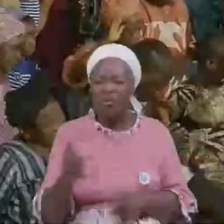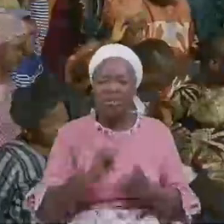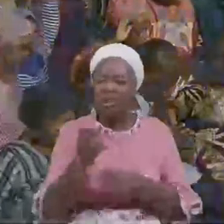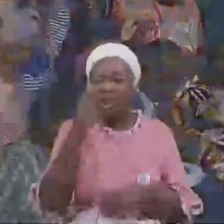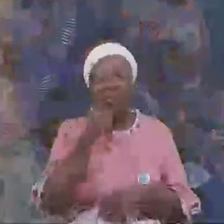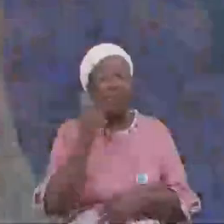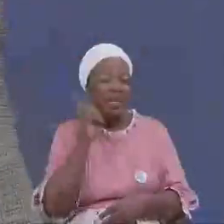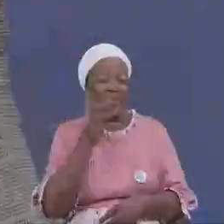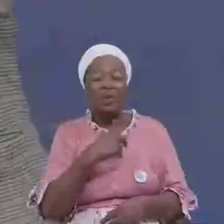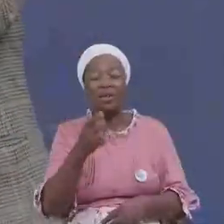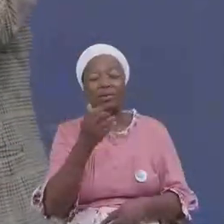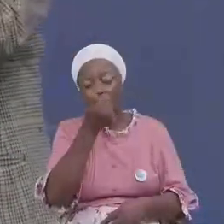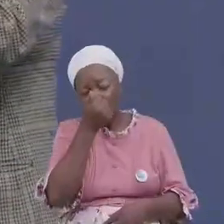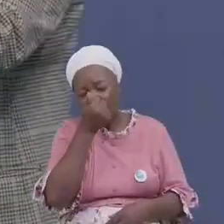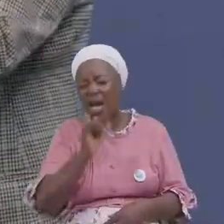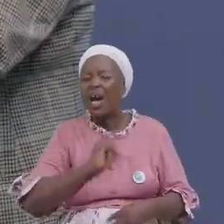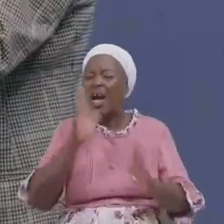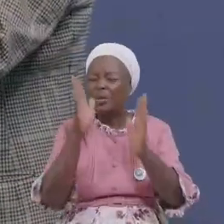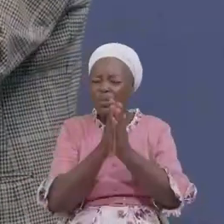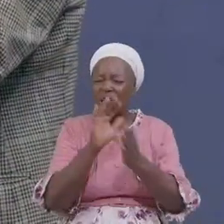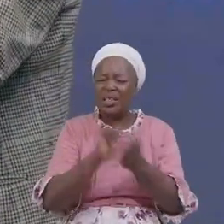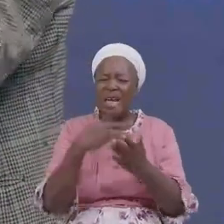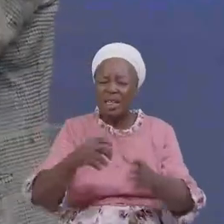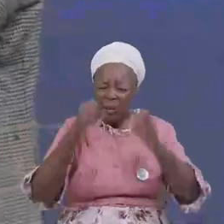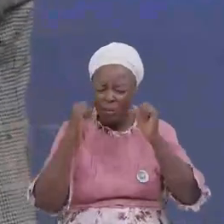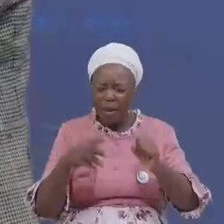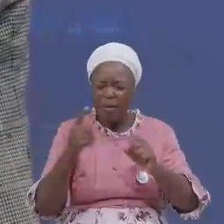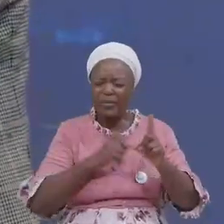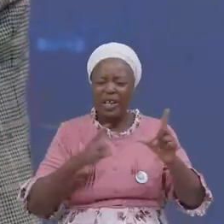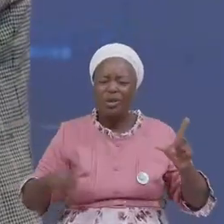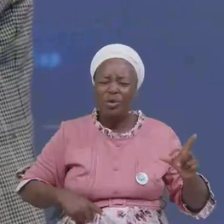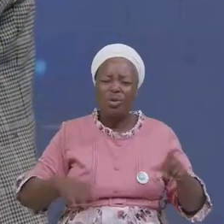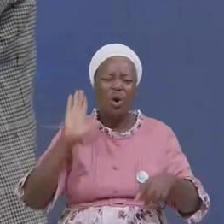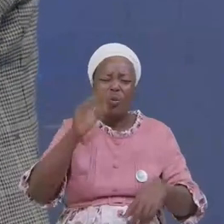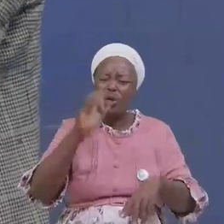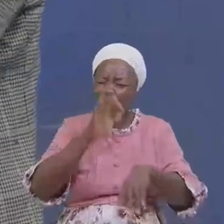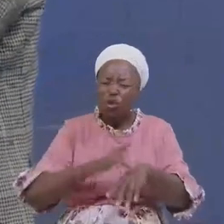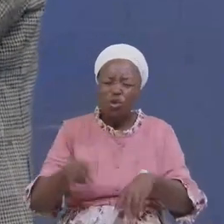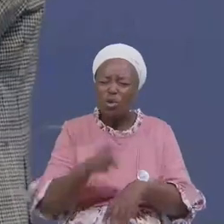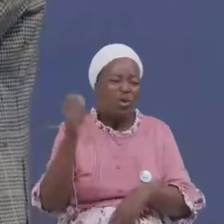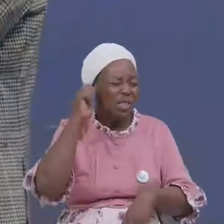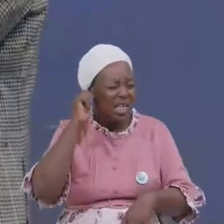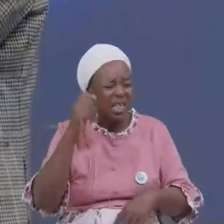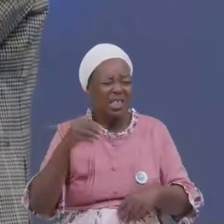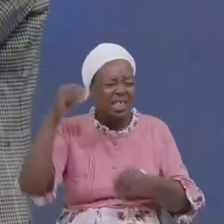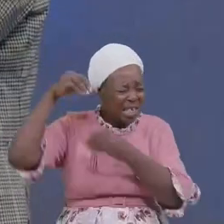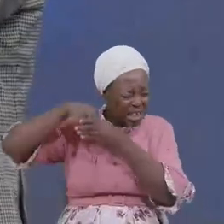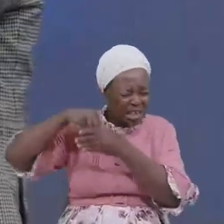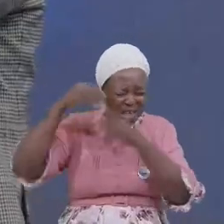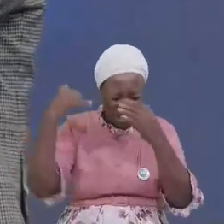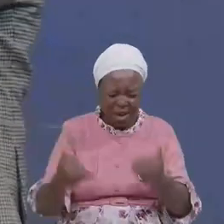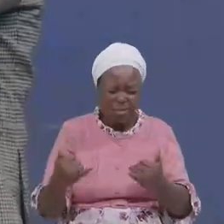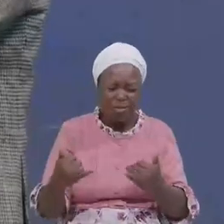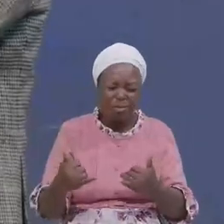muets, je prie que la puissance du Seigneur touche ses yeux maintenant.